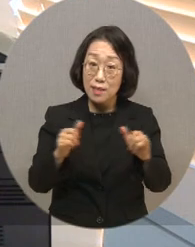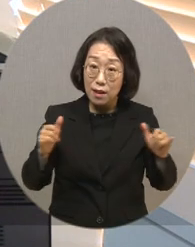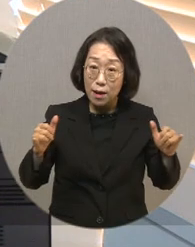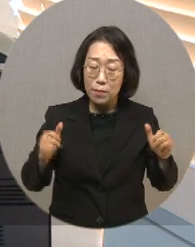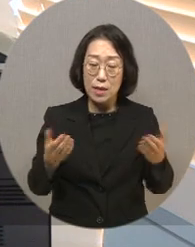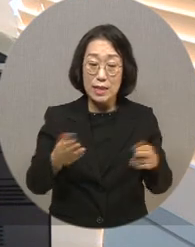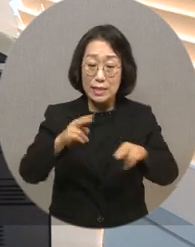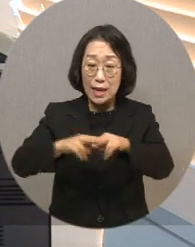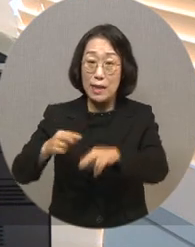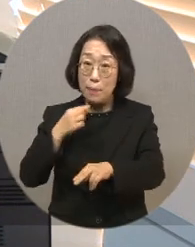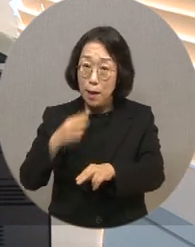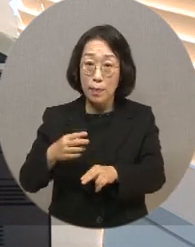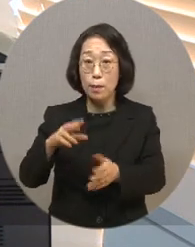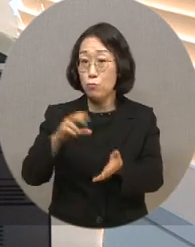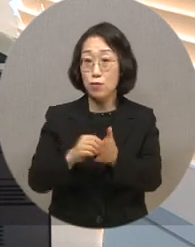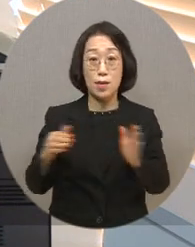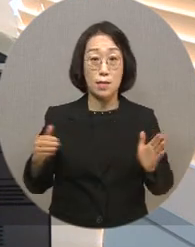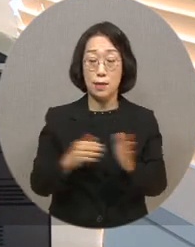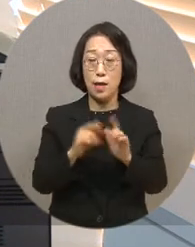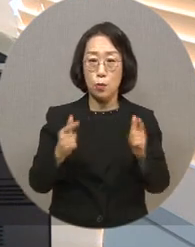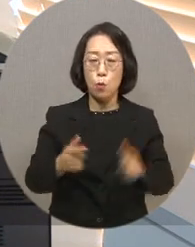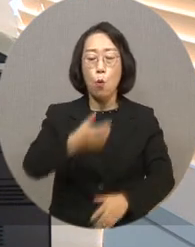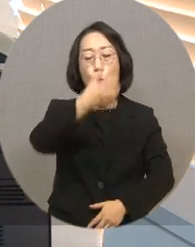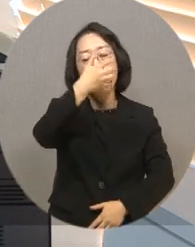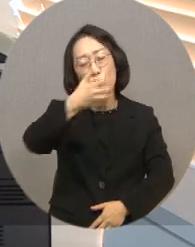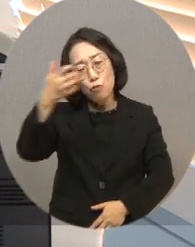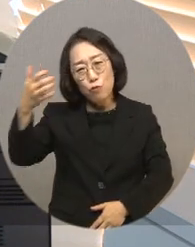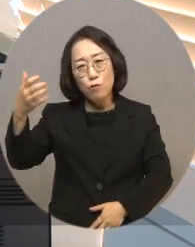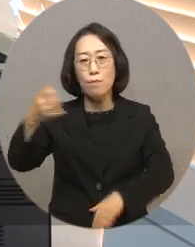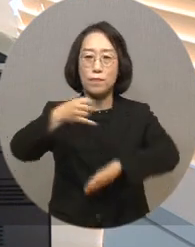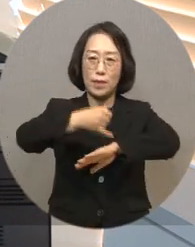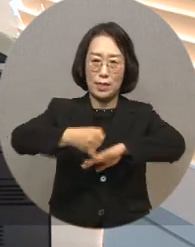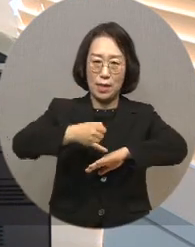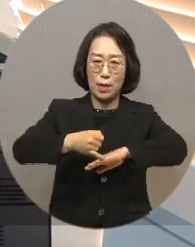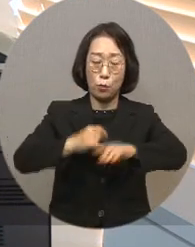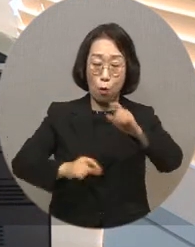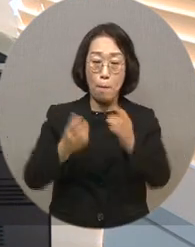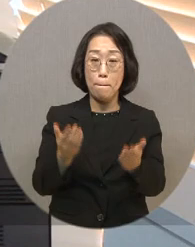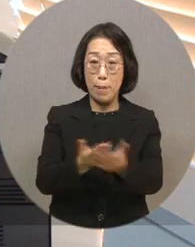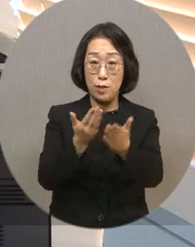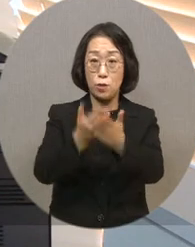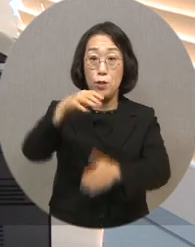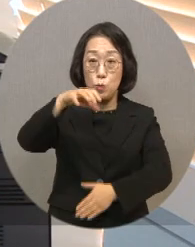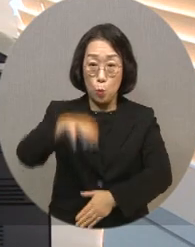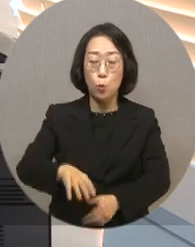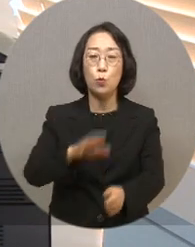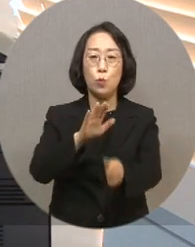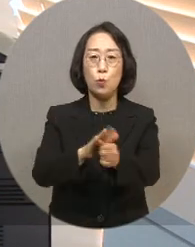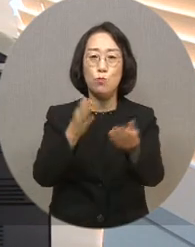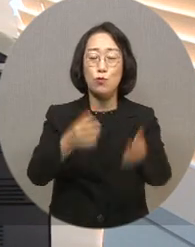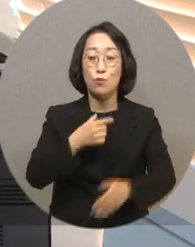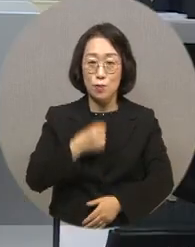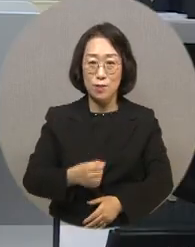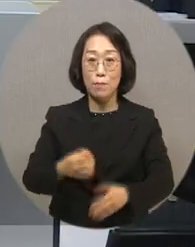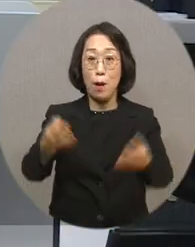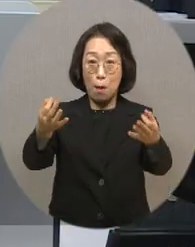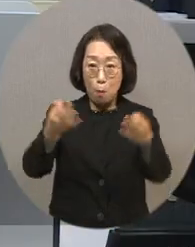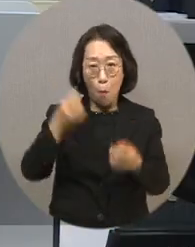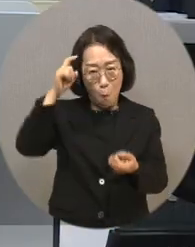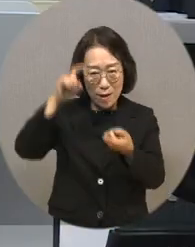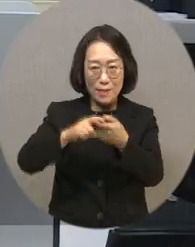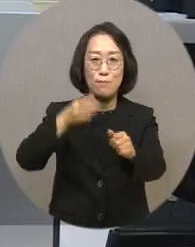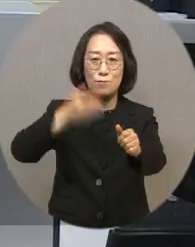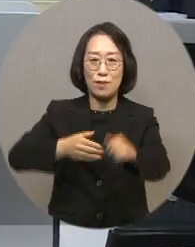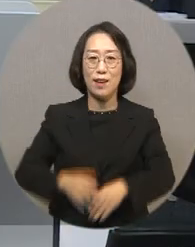찾는 곳이 아닌 꿈을 디자인하고 성장할 수 있는 그런 공간이 되었으면 합니다. 저희 협회 많이 지켜봐 주세요.